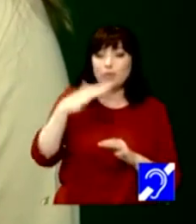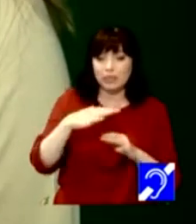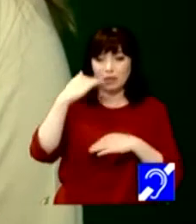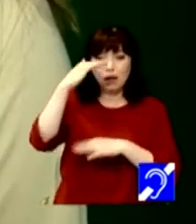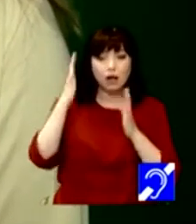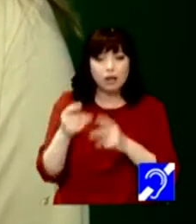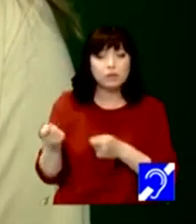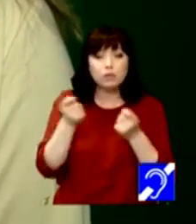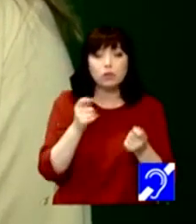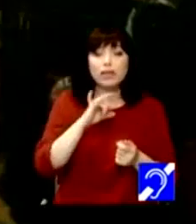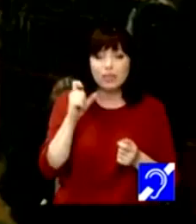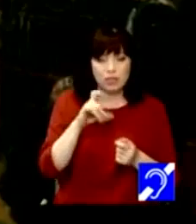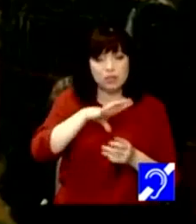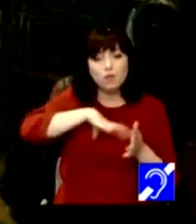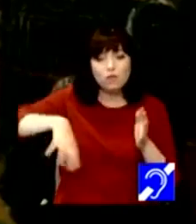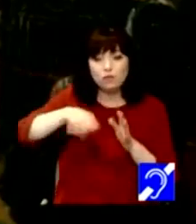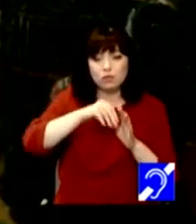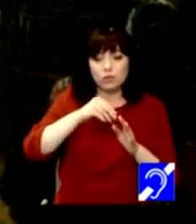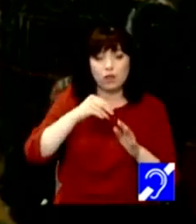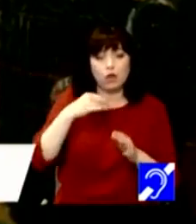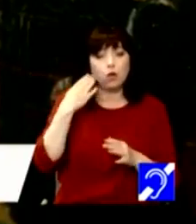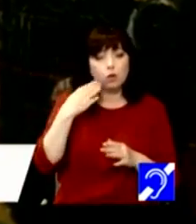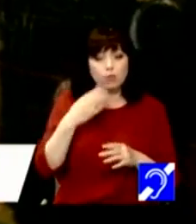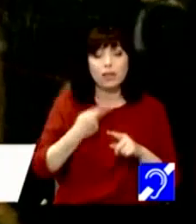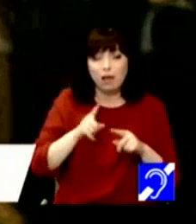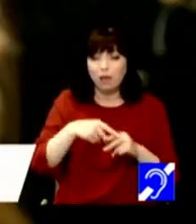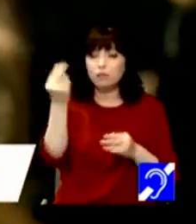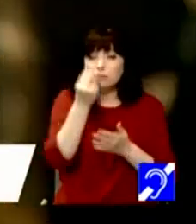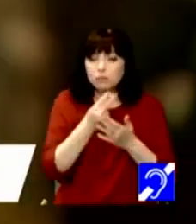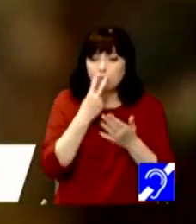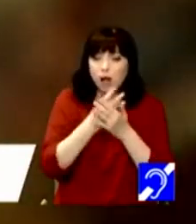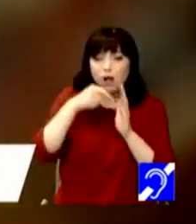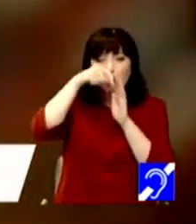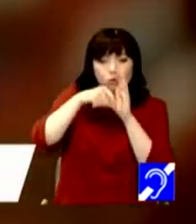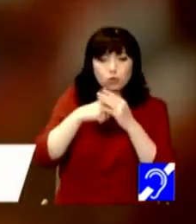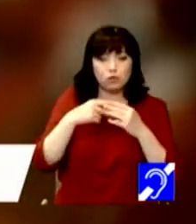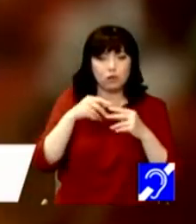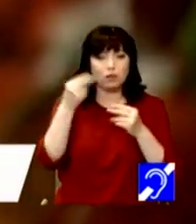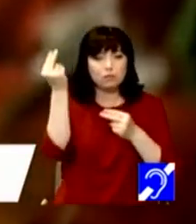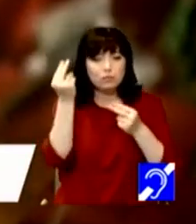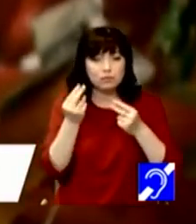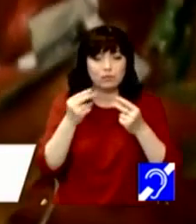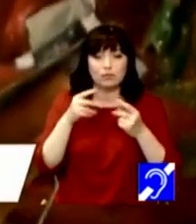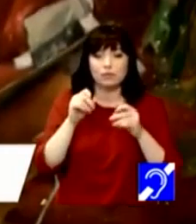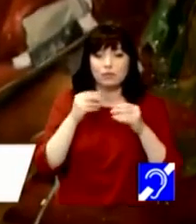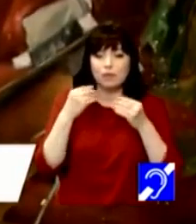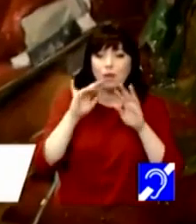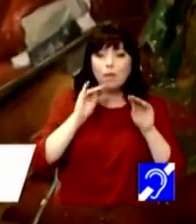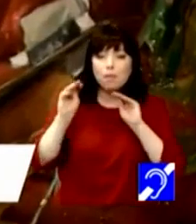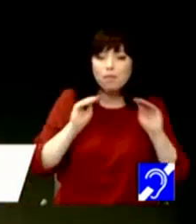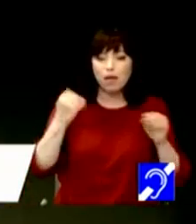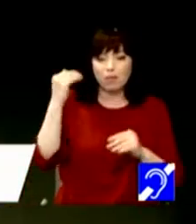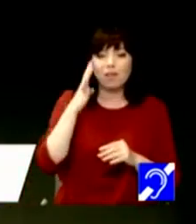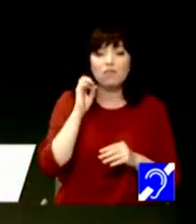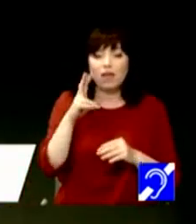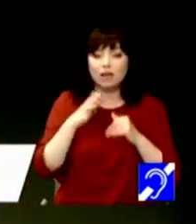lucrări aduse din toată țara, lucrări care prezintă interioare, doamne foarte elegante de secol